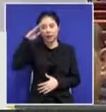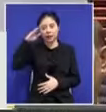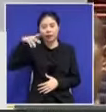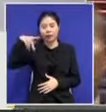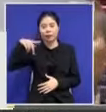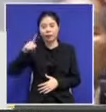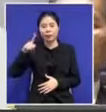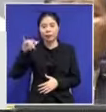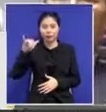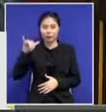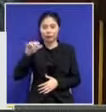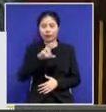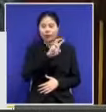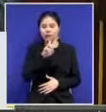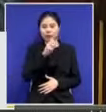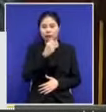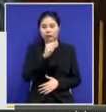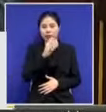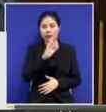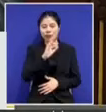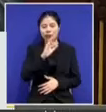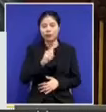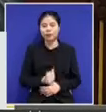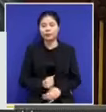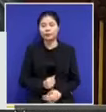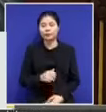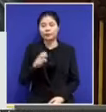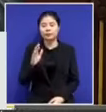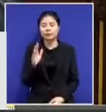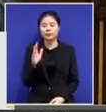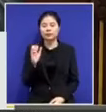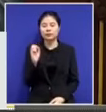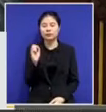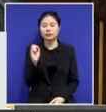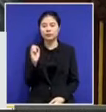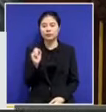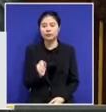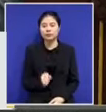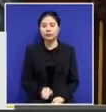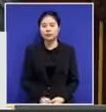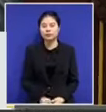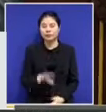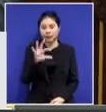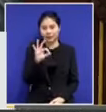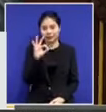ครับ 219นายเทพไทยเสนพงศ